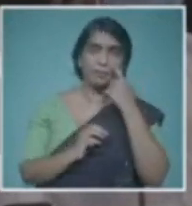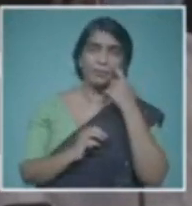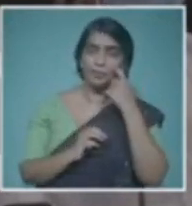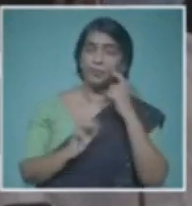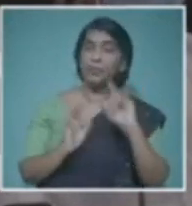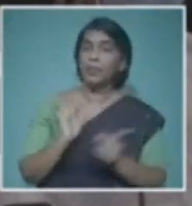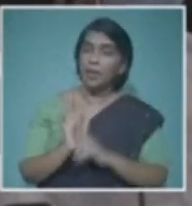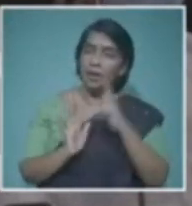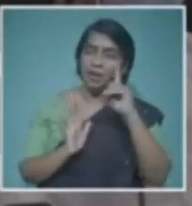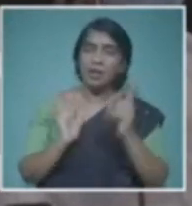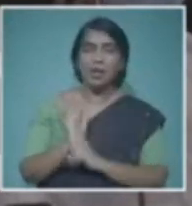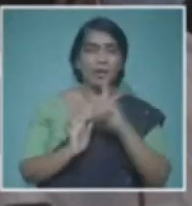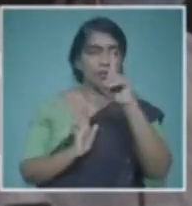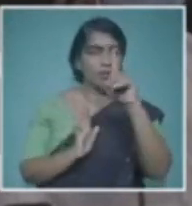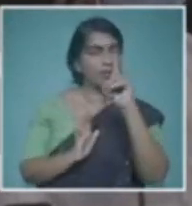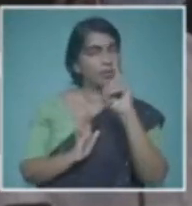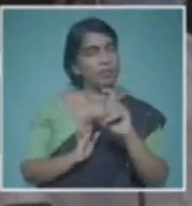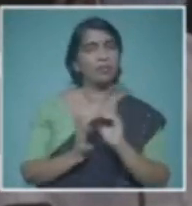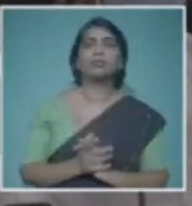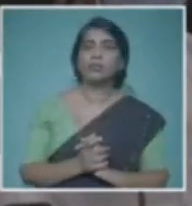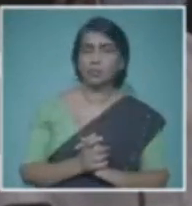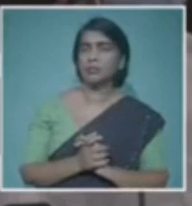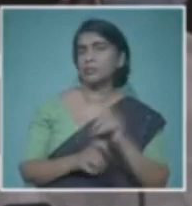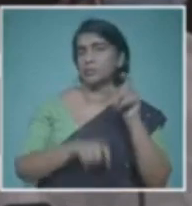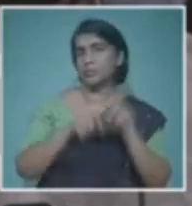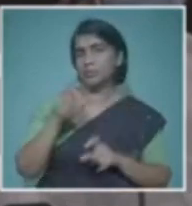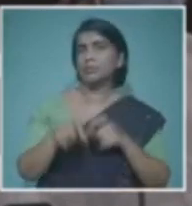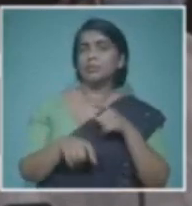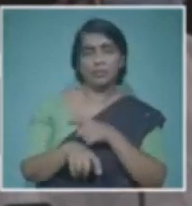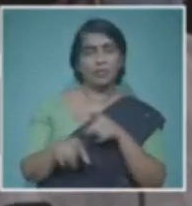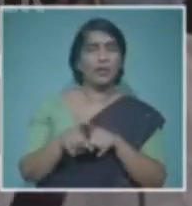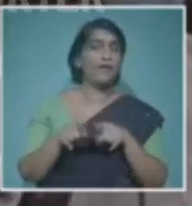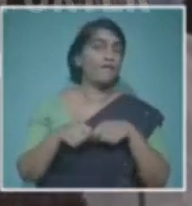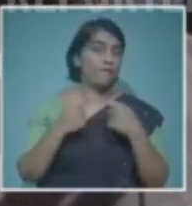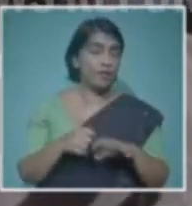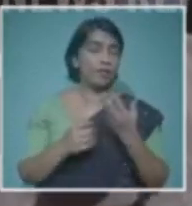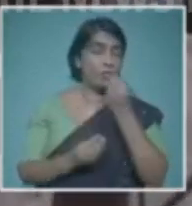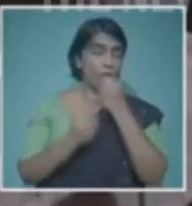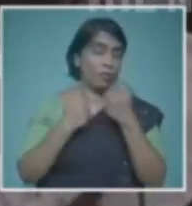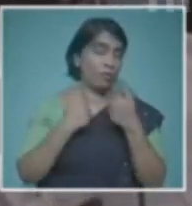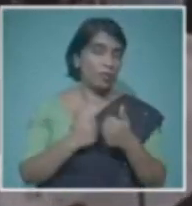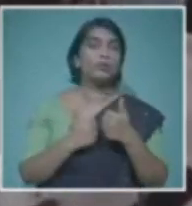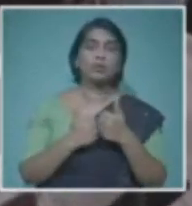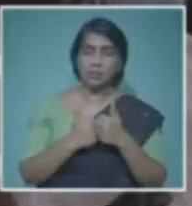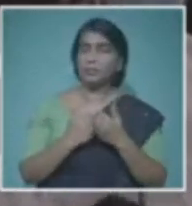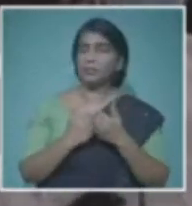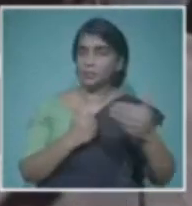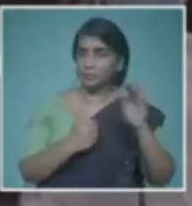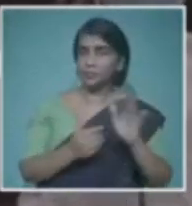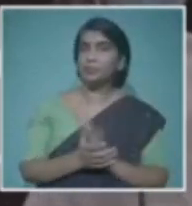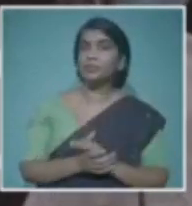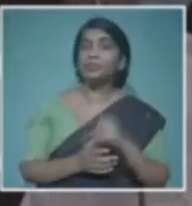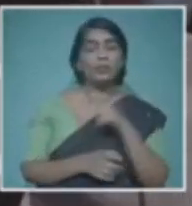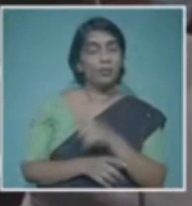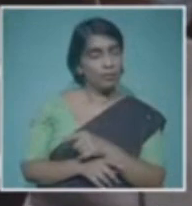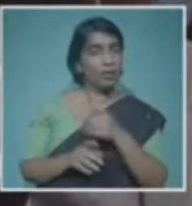පවුලක ලක්ෂයක් ලක්ෂ එකහමාරක් ක ප්‍රමාණයට ප්‍රමාණයක් වියදම් වෙනවා කියන්නේ පෝෂ්‍යදායී ආහාර වේලක් ලබා